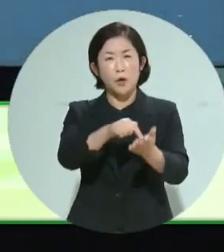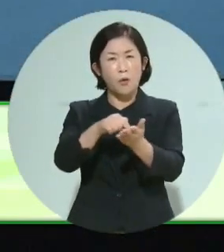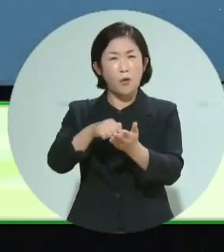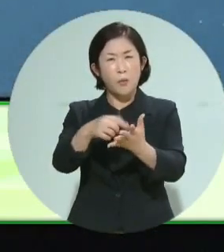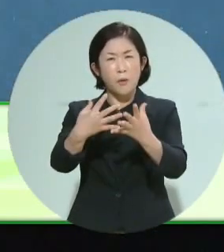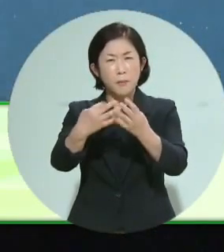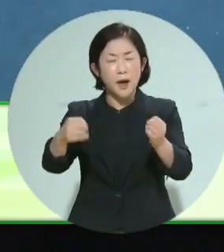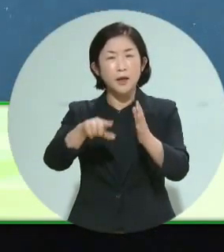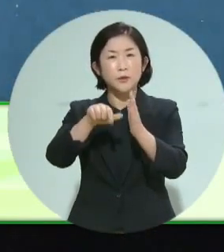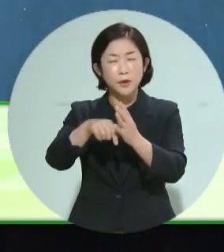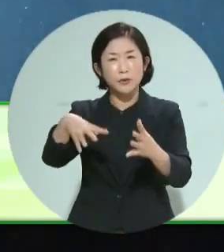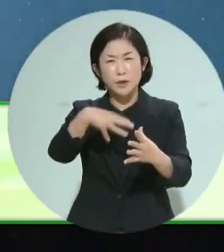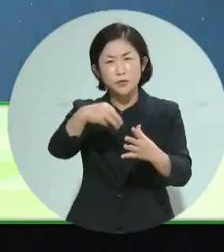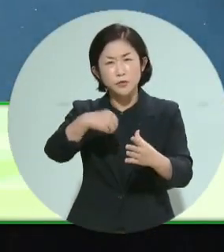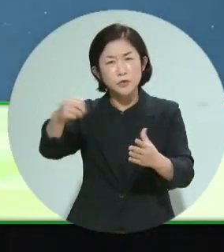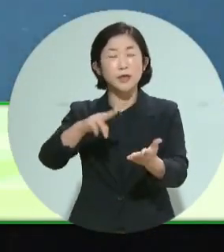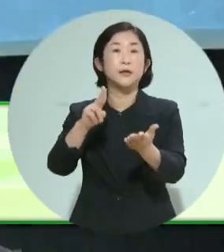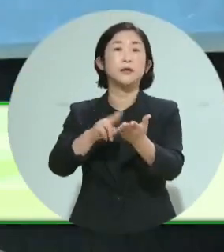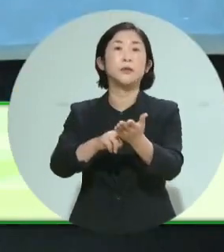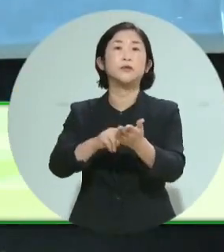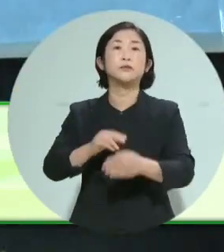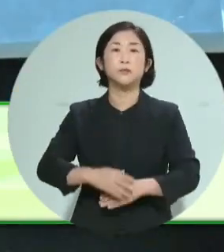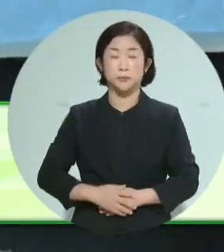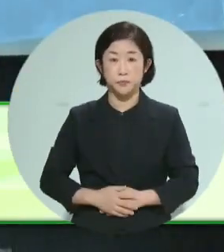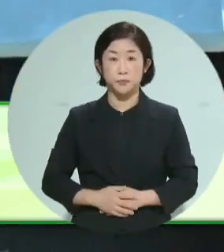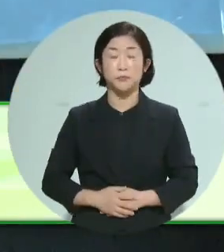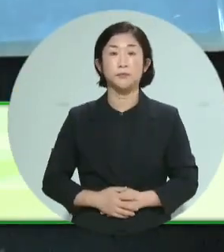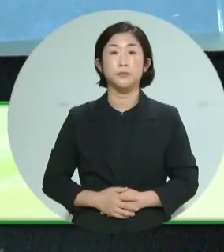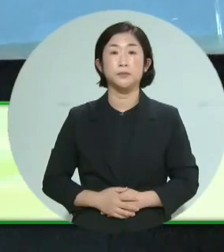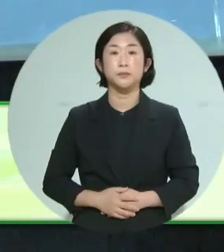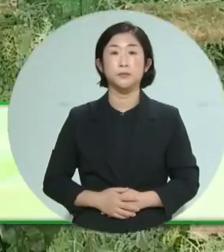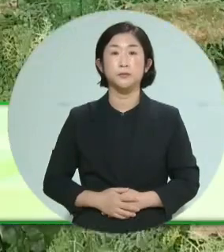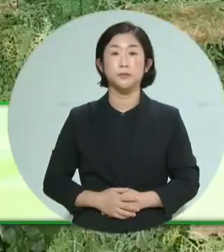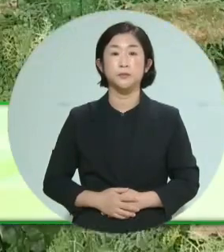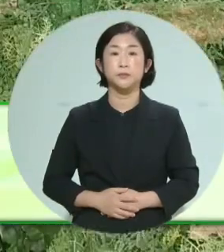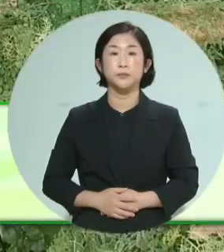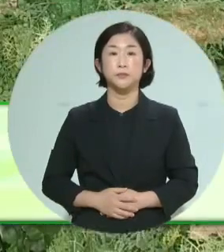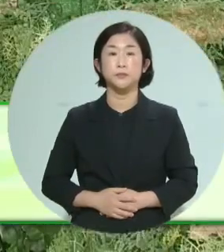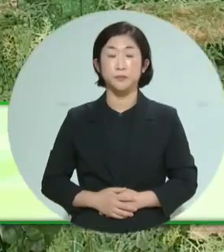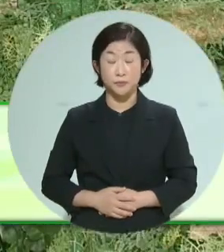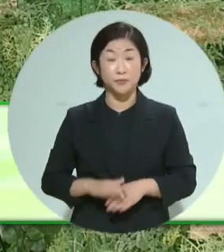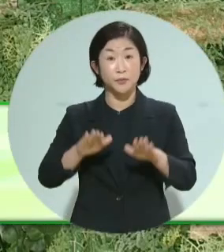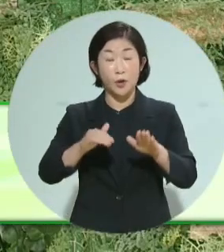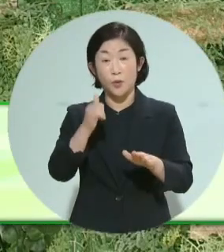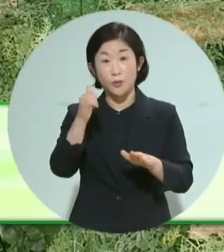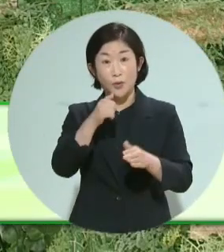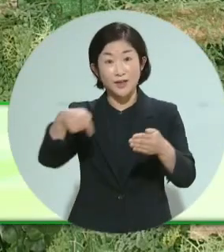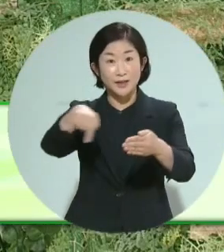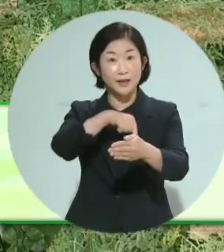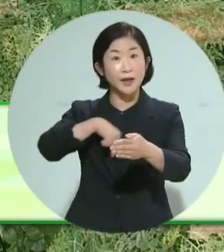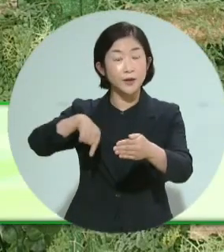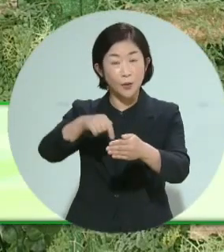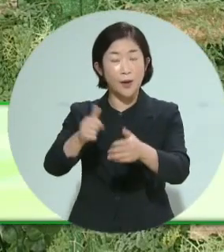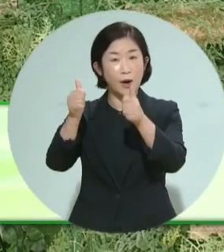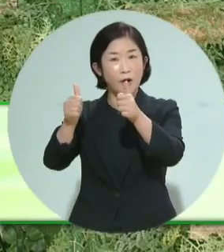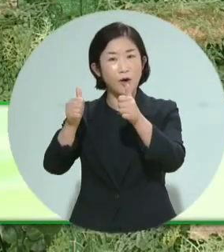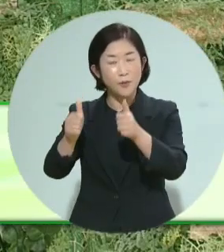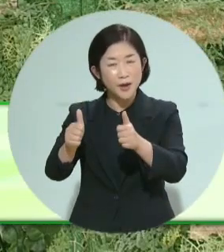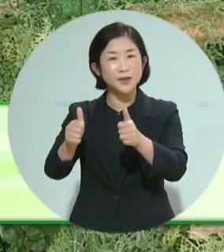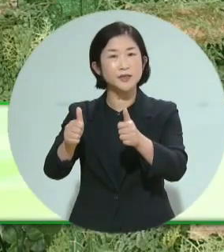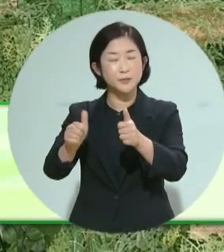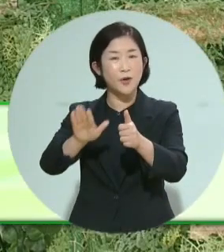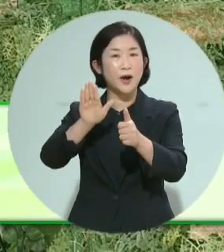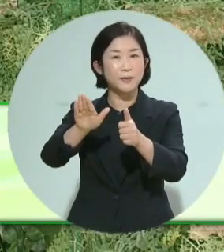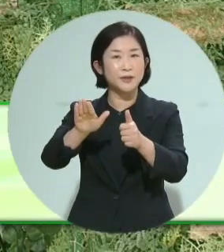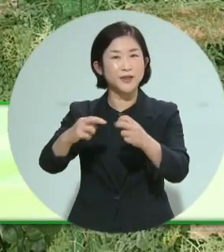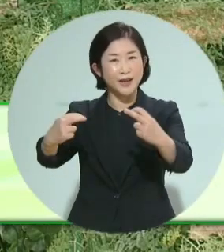の場合は抽選になります。 今日お伝えした内容は番組のホームページにア